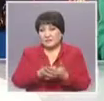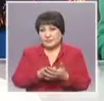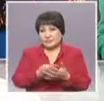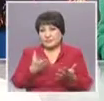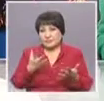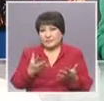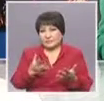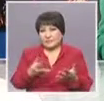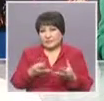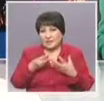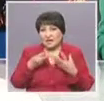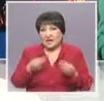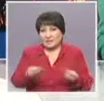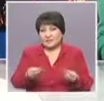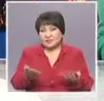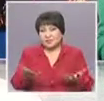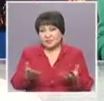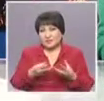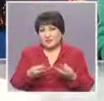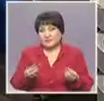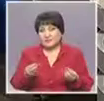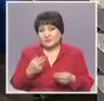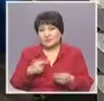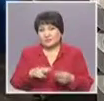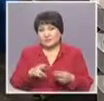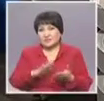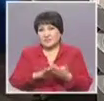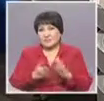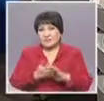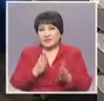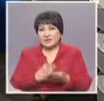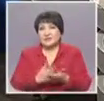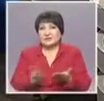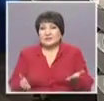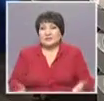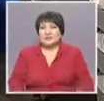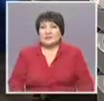бағаға әсер етуі, бағаға әсер етіп жатқан жайы бар. Өйткені